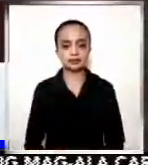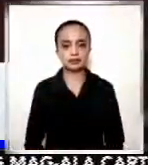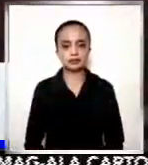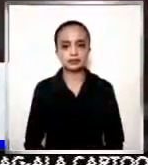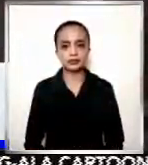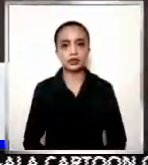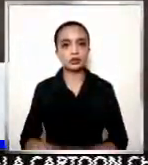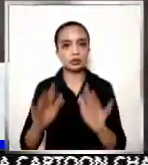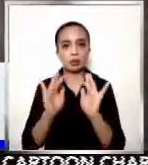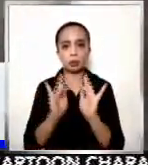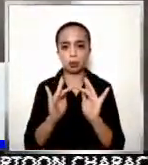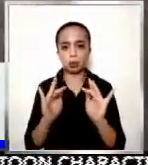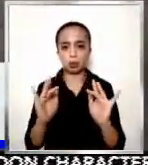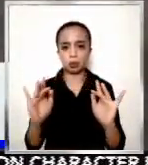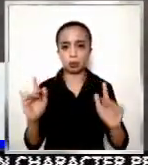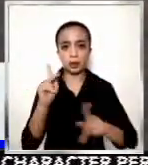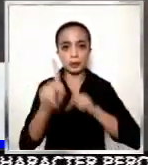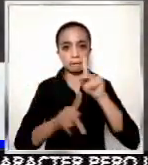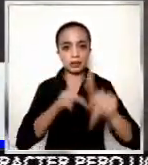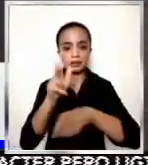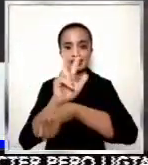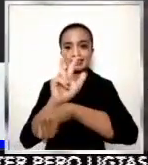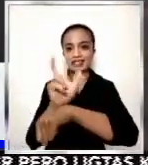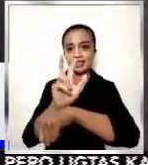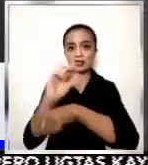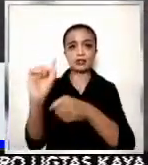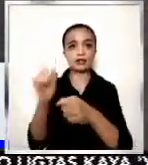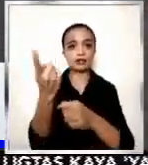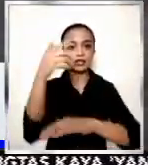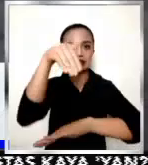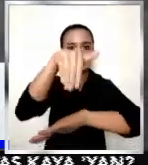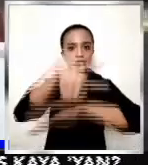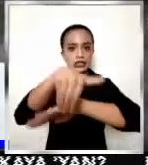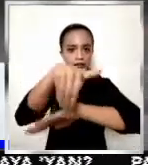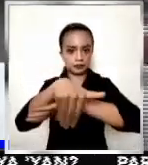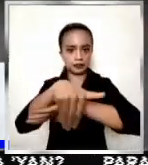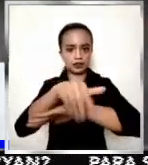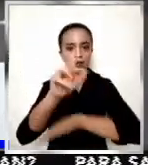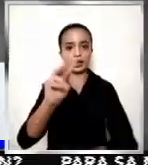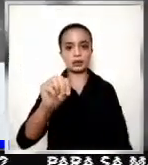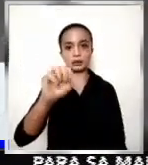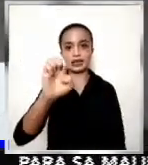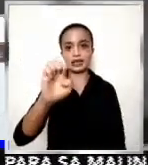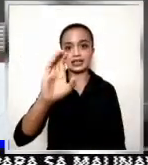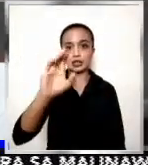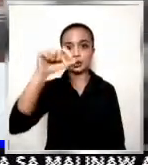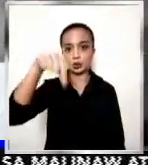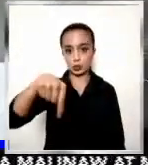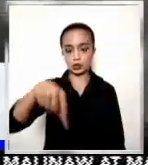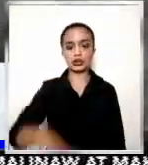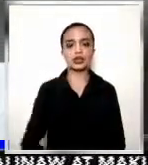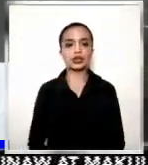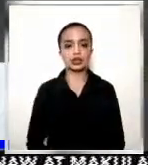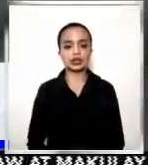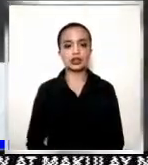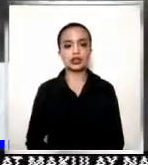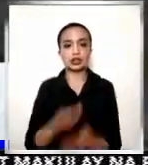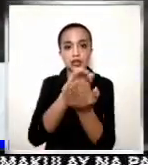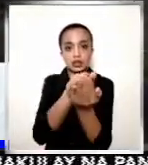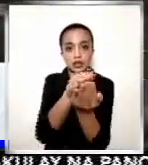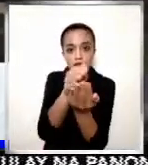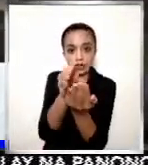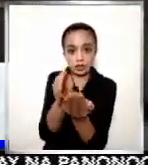kalsada sa Naga City sa unang gabi rin ng implementasyon ng MACQ roon. Ang mga punerarya kung saan may nakaburol kung dati ay puno